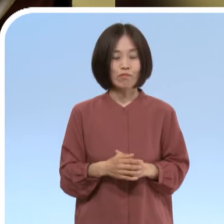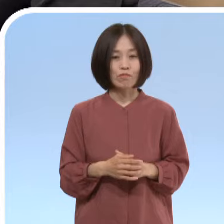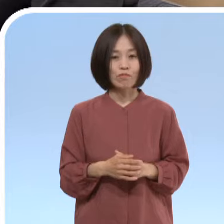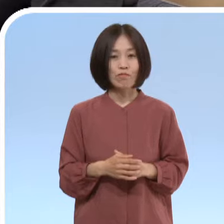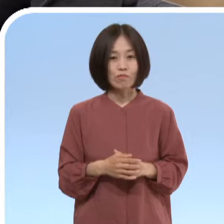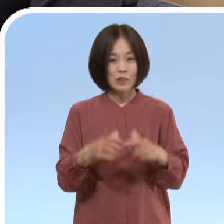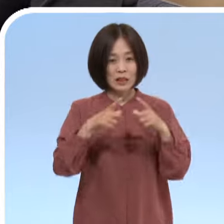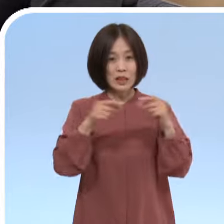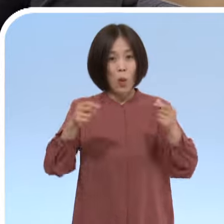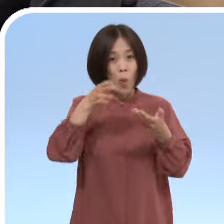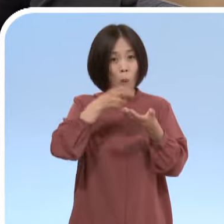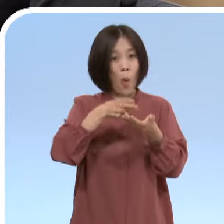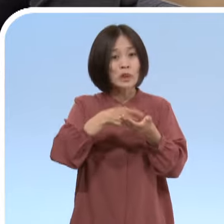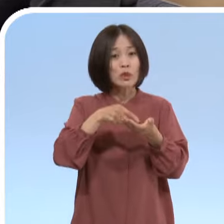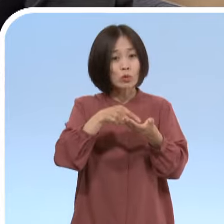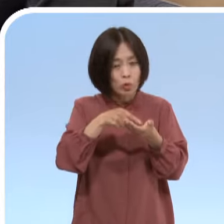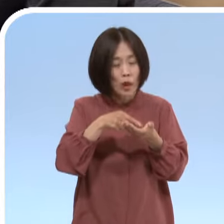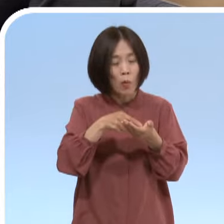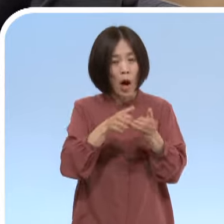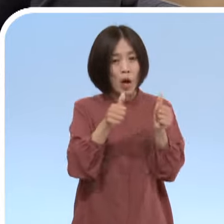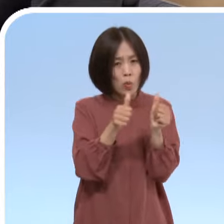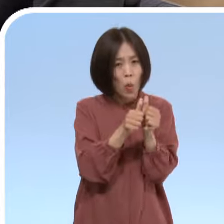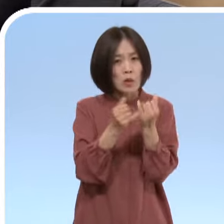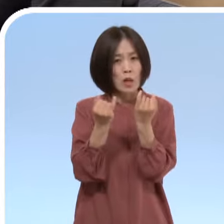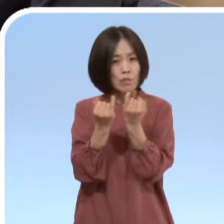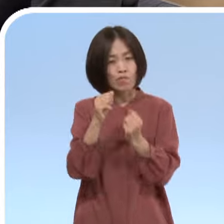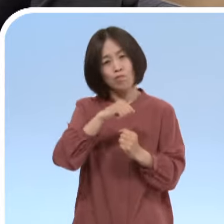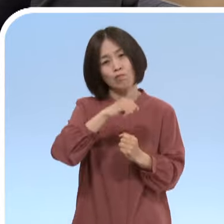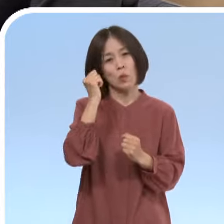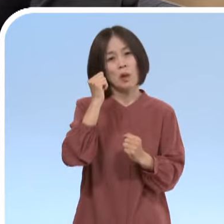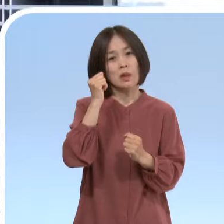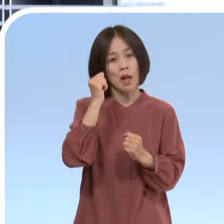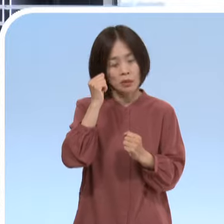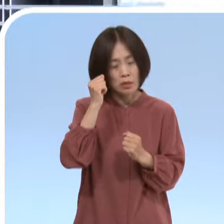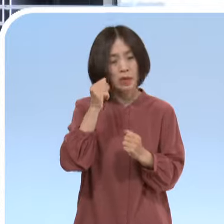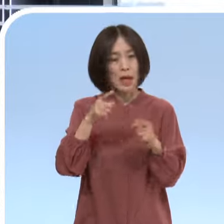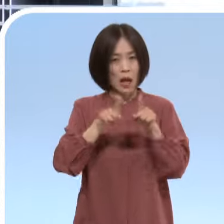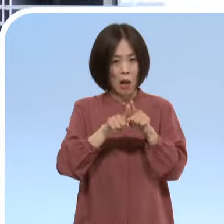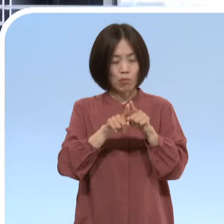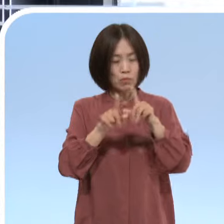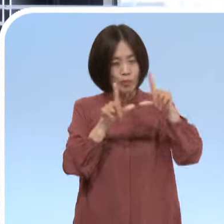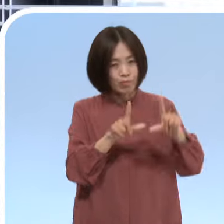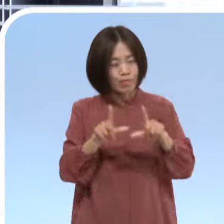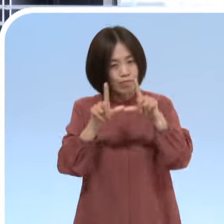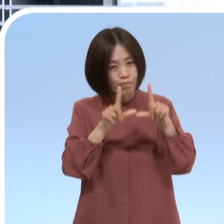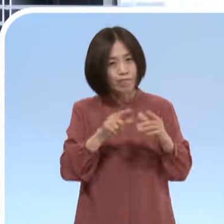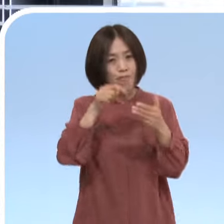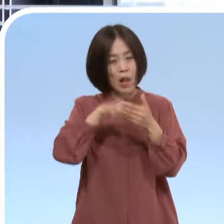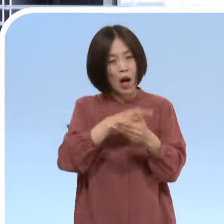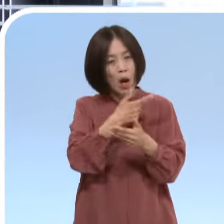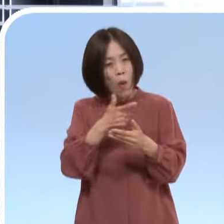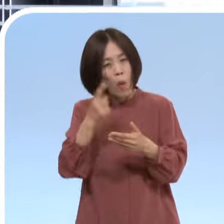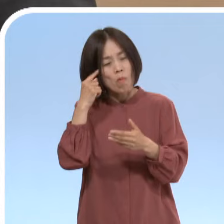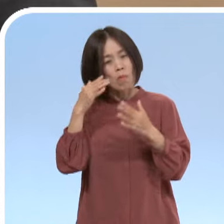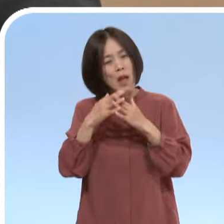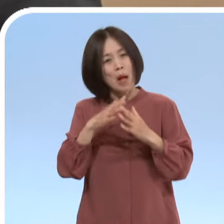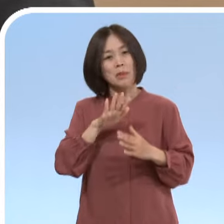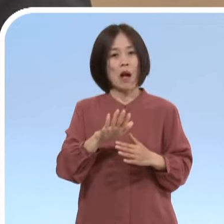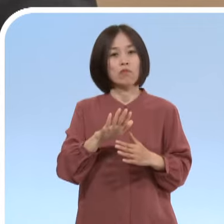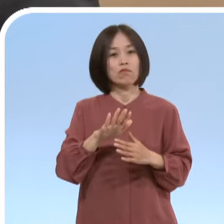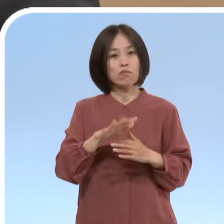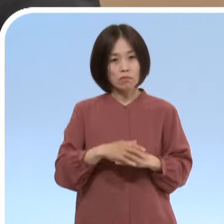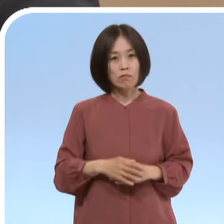ですね。 日本の法律では認められていない同性婚、カップルが共に暮らしていく上で抱えがちな